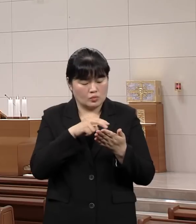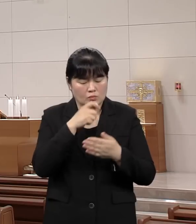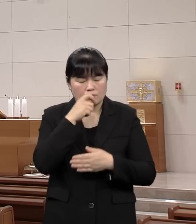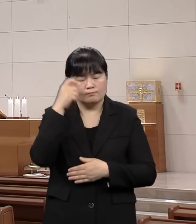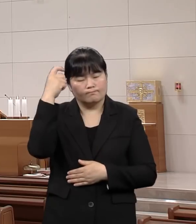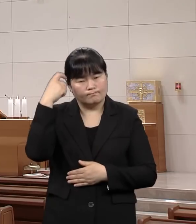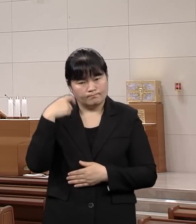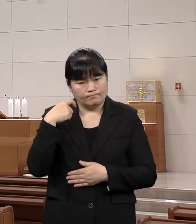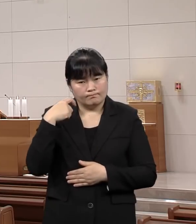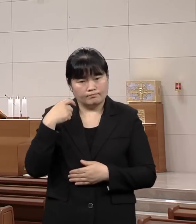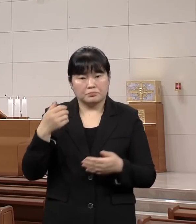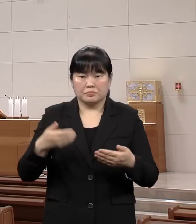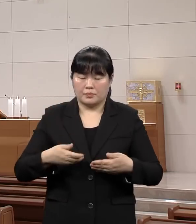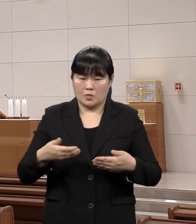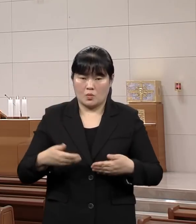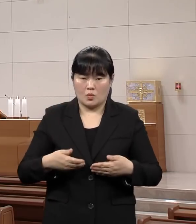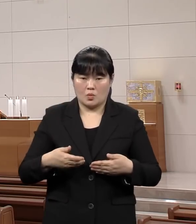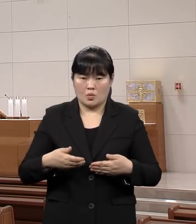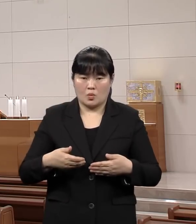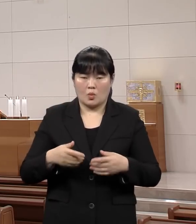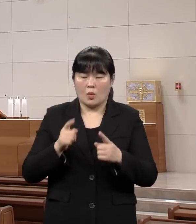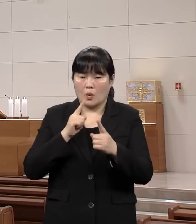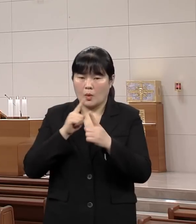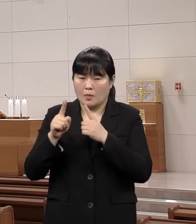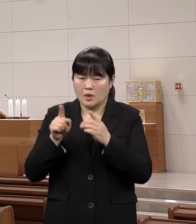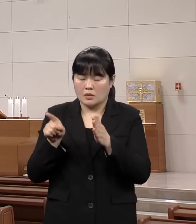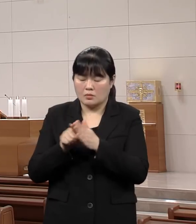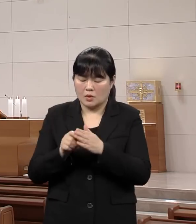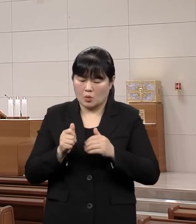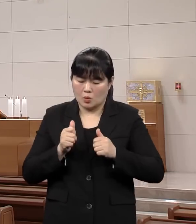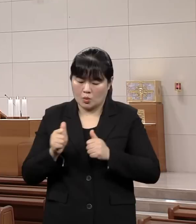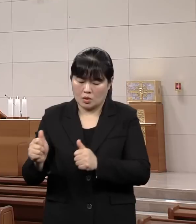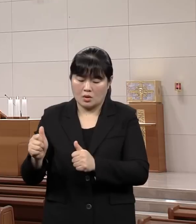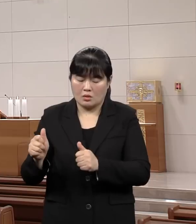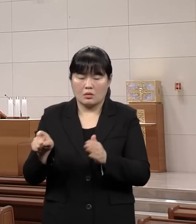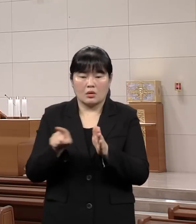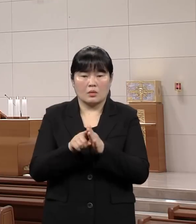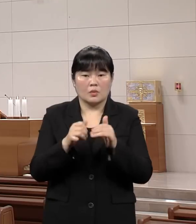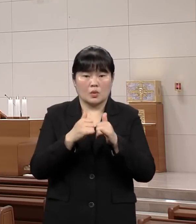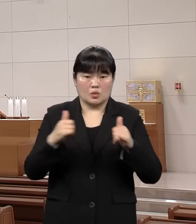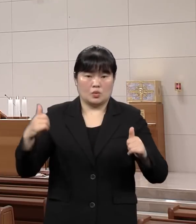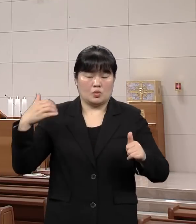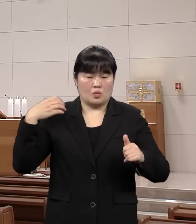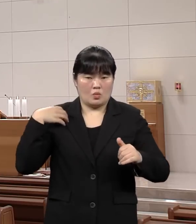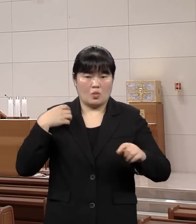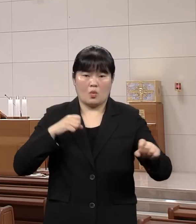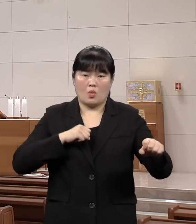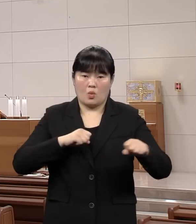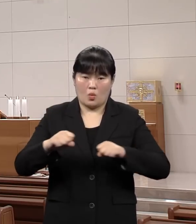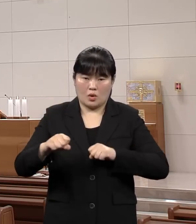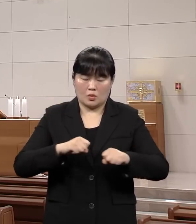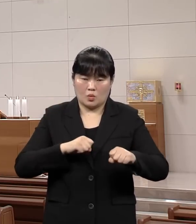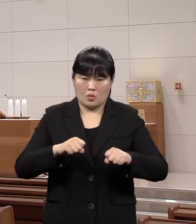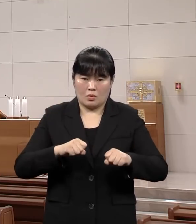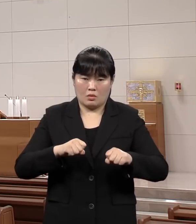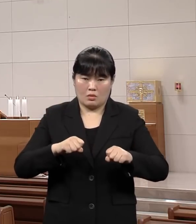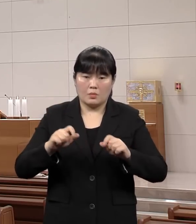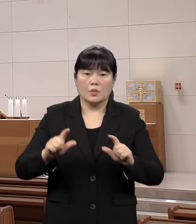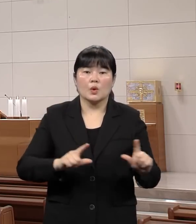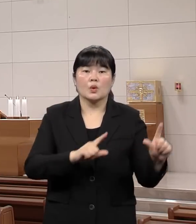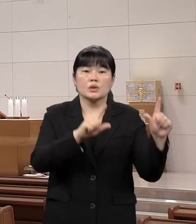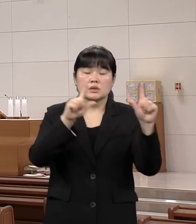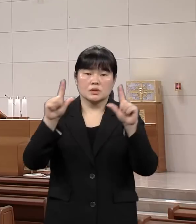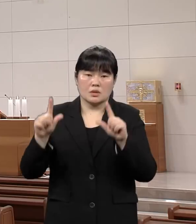읽고 묵상함은 물론 성경공부와 그에 따른 성서 사도직 활동으로이 소중한 오늘을 보내는